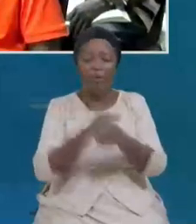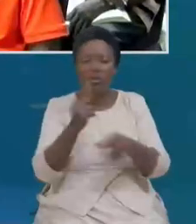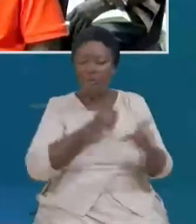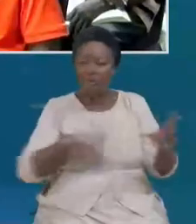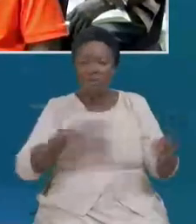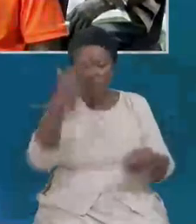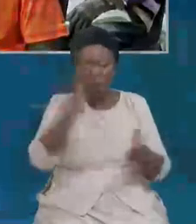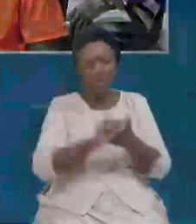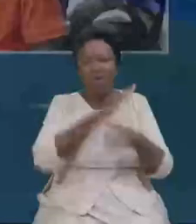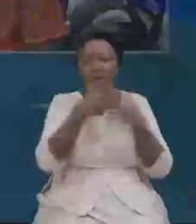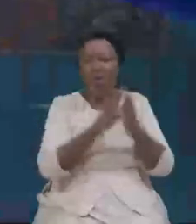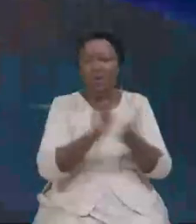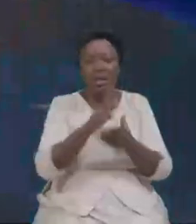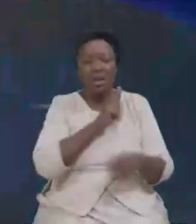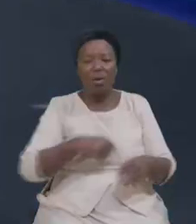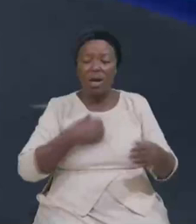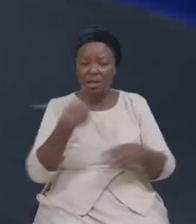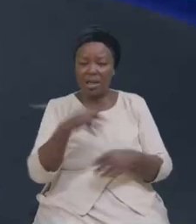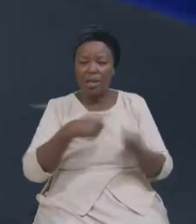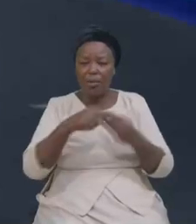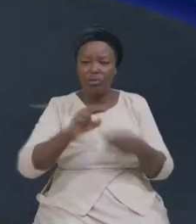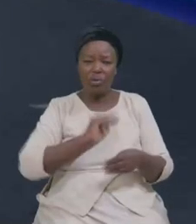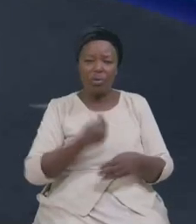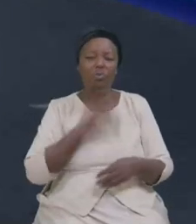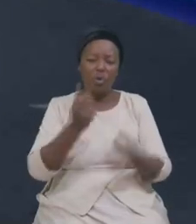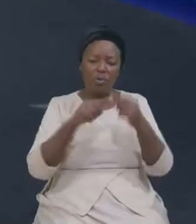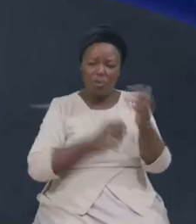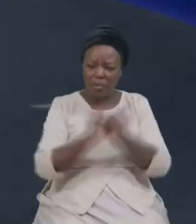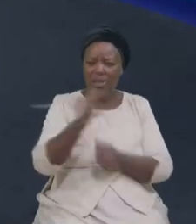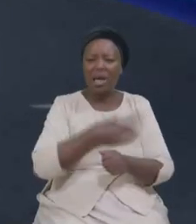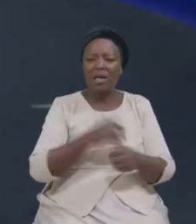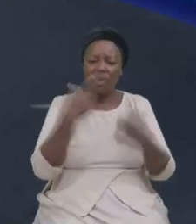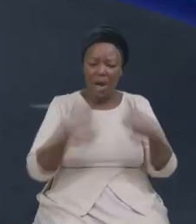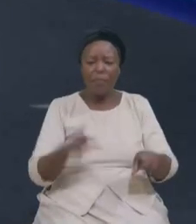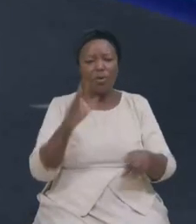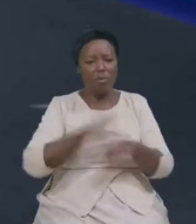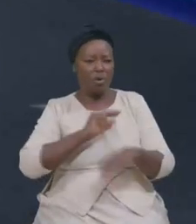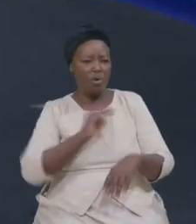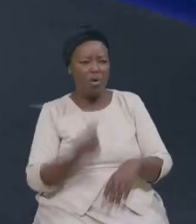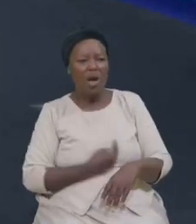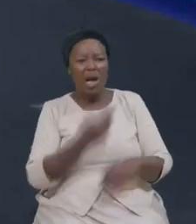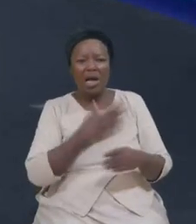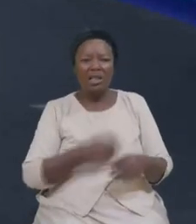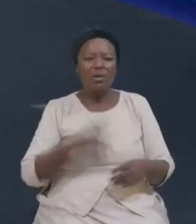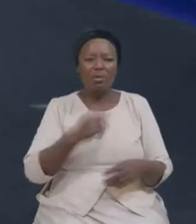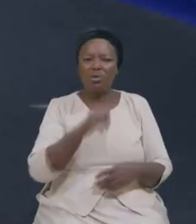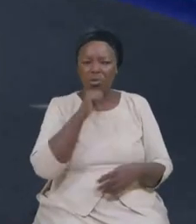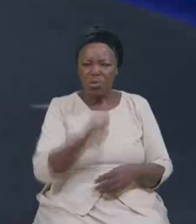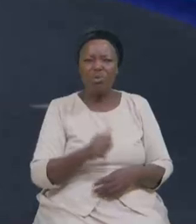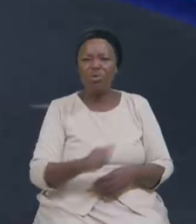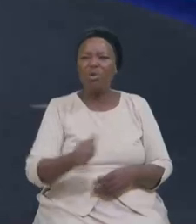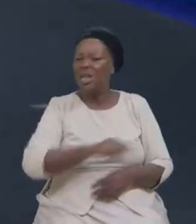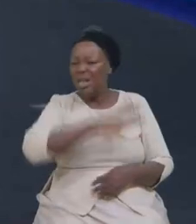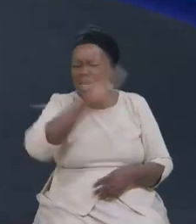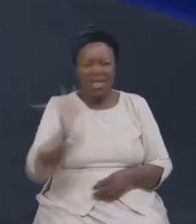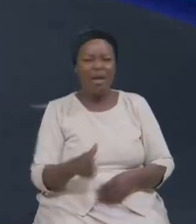en place, qui a divisé la mer rouge et a fait tomber les murailles de Jéricho sans une flèche. Est-ce que